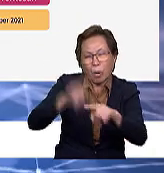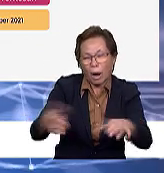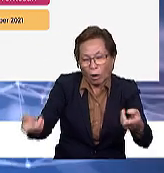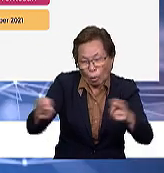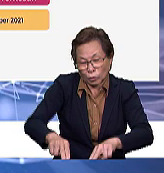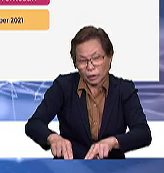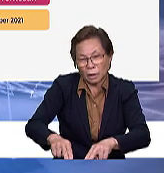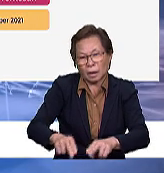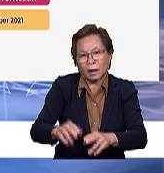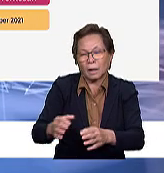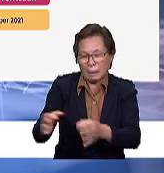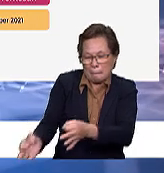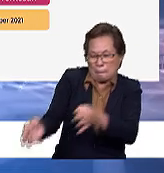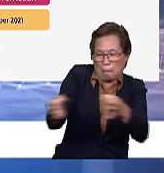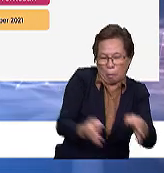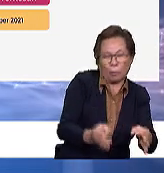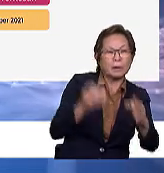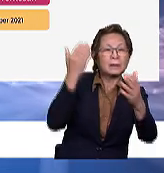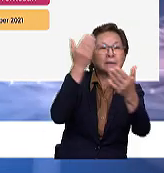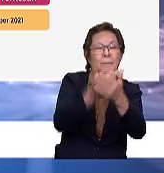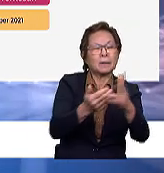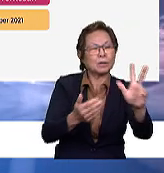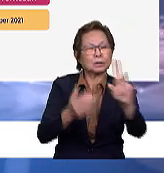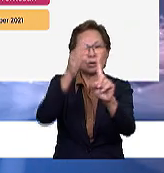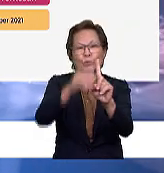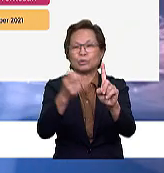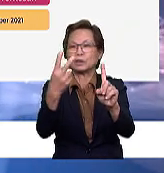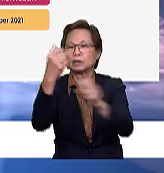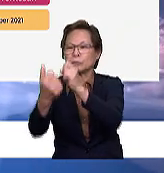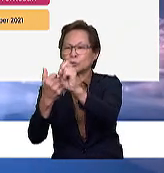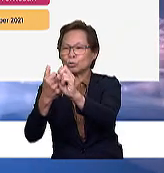tempoh kuat kuasanya sehingga 31 disembah